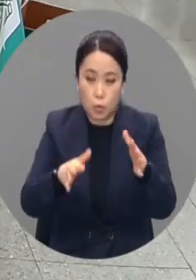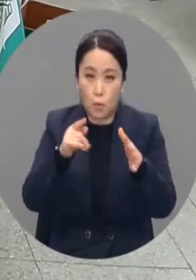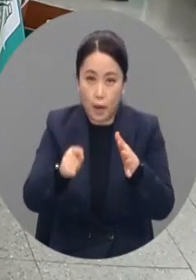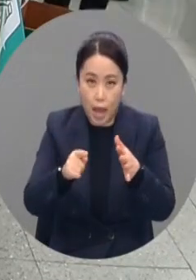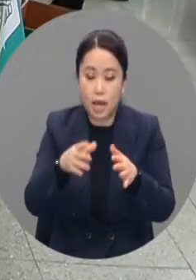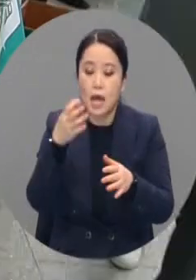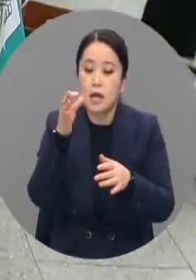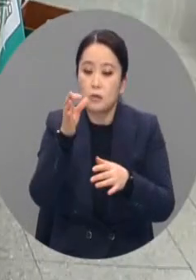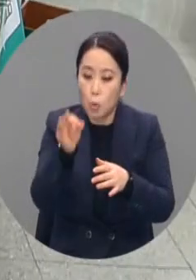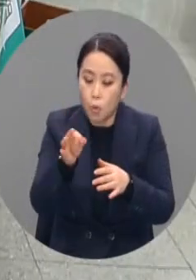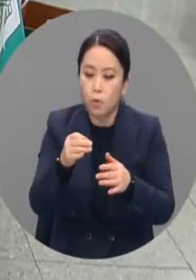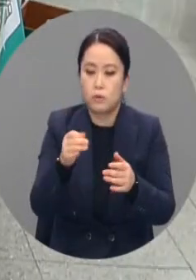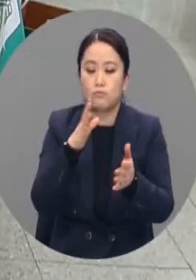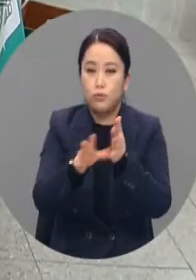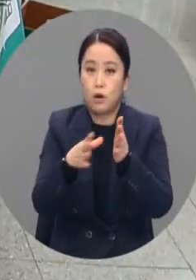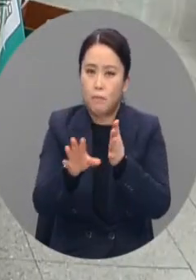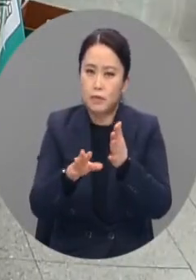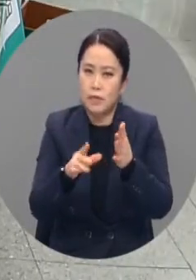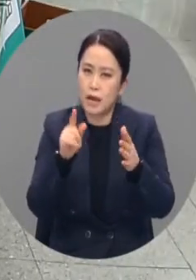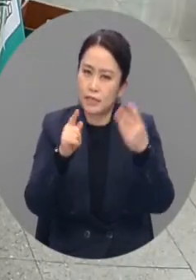약 4,500만 원가량.